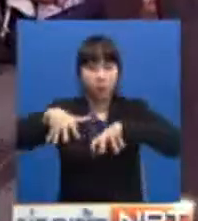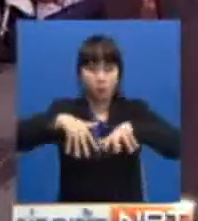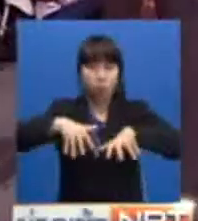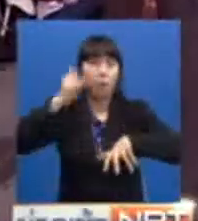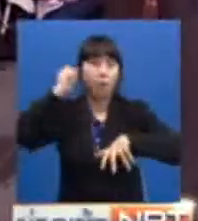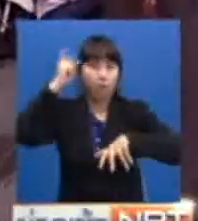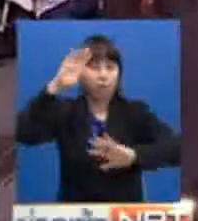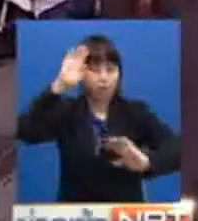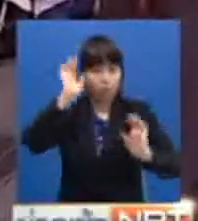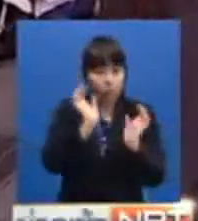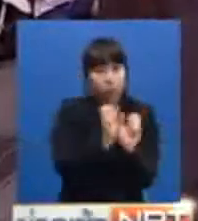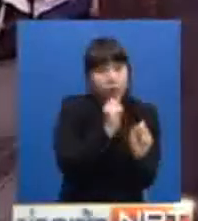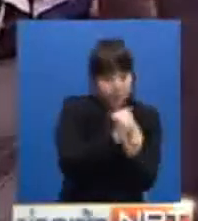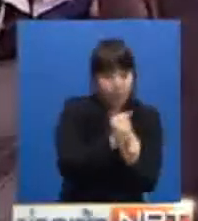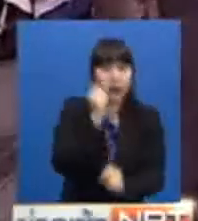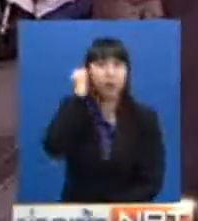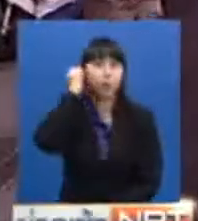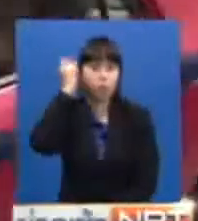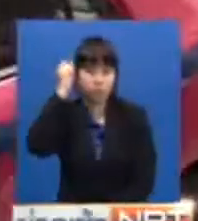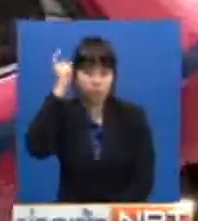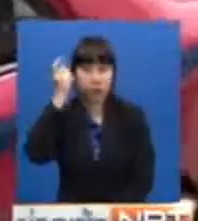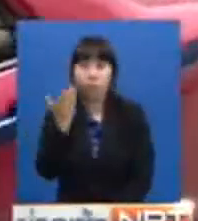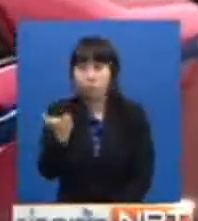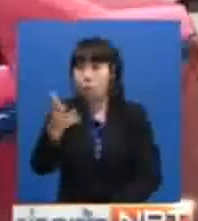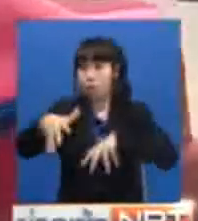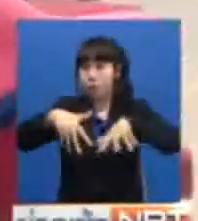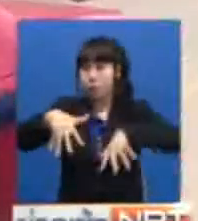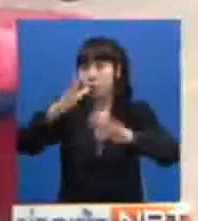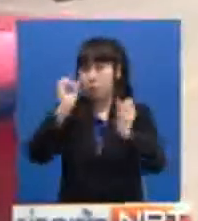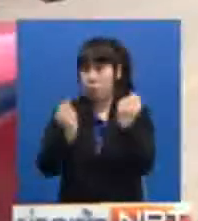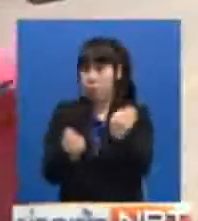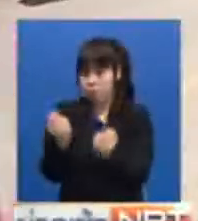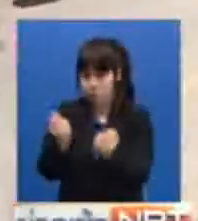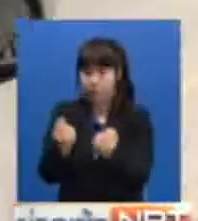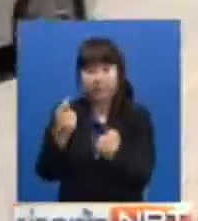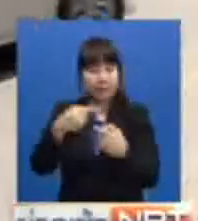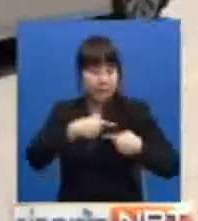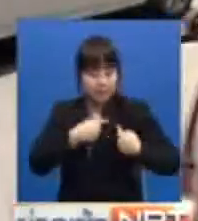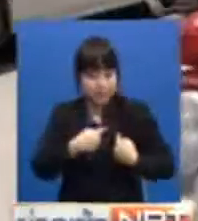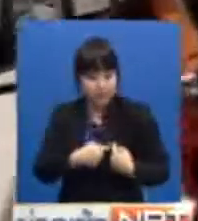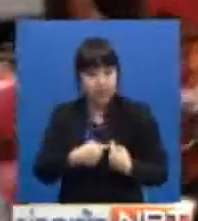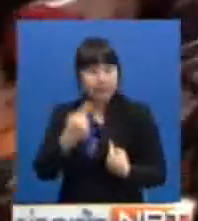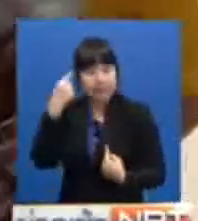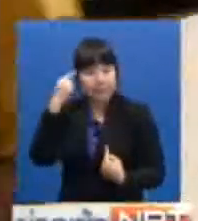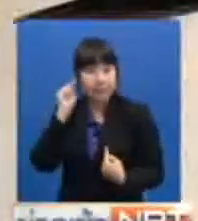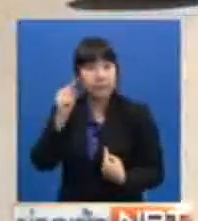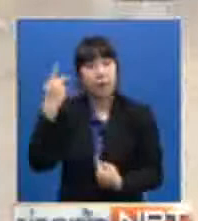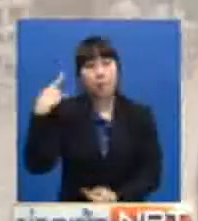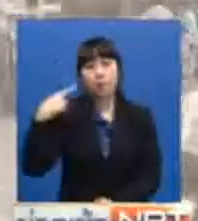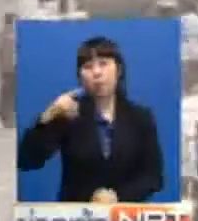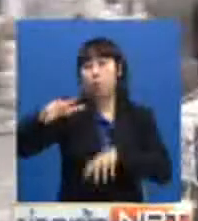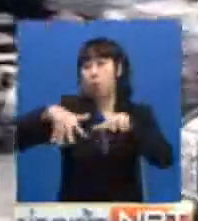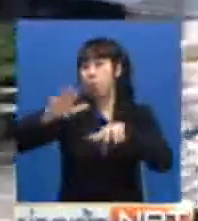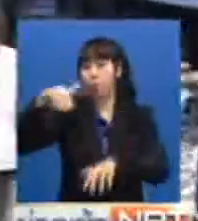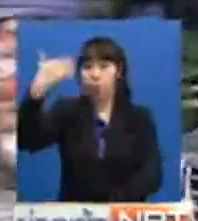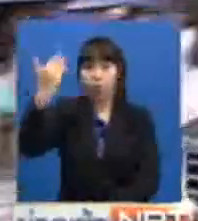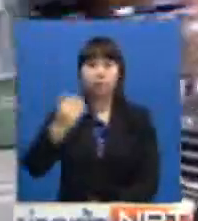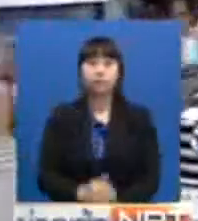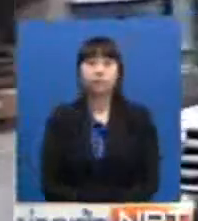ทำหน้าที่ของเจ้าหน้าที่ตำรวจและขอให้ประชาชนผู้ใช้รถใช้ถนนมีจิตใต้สำนึกเพื่อเห็นแก่ประโยชน์ส่วนรวม